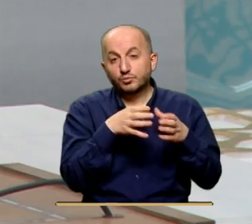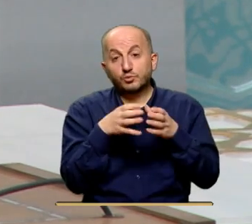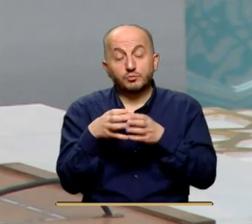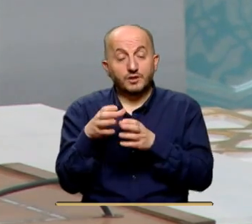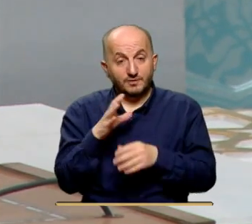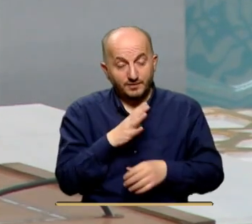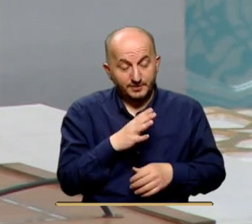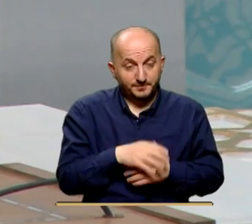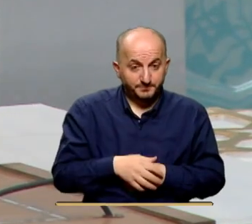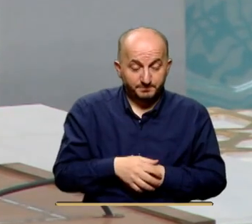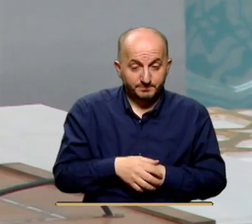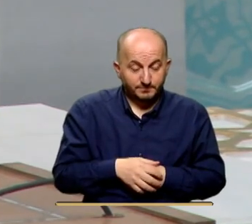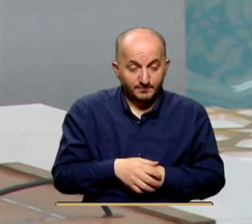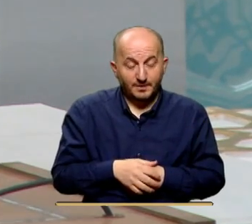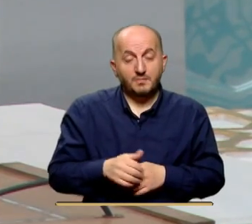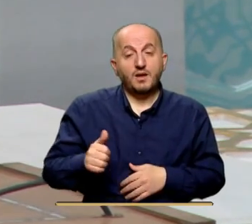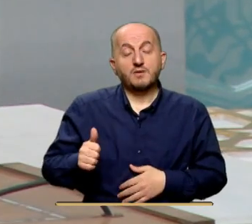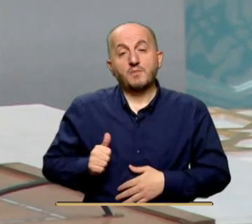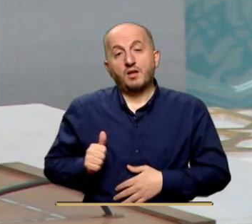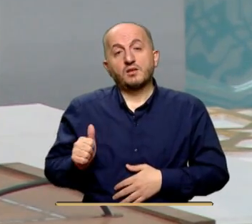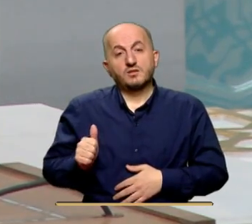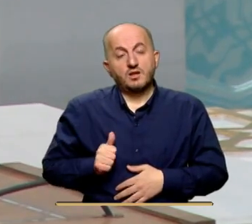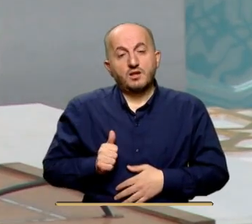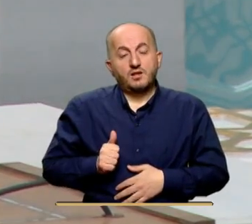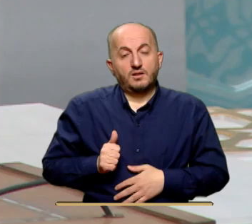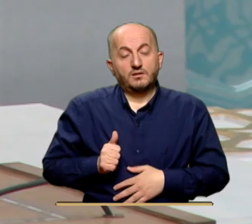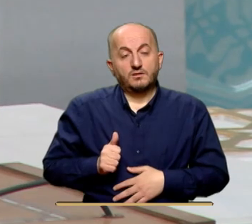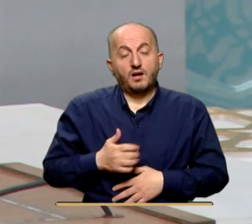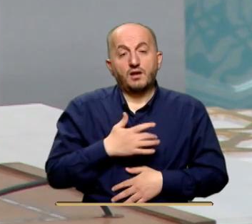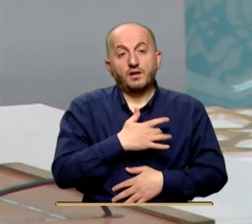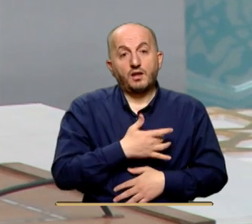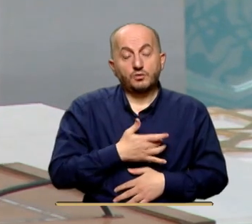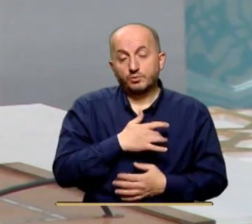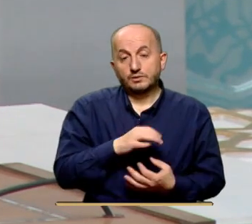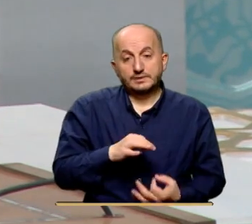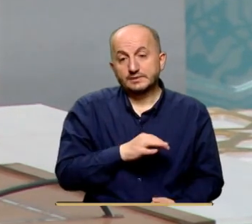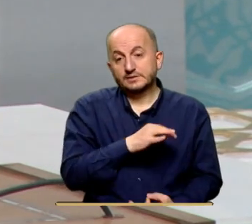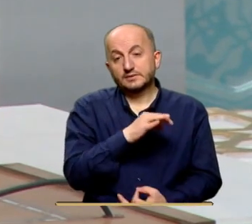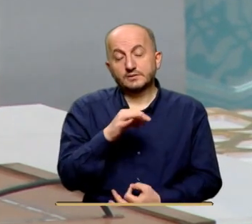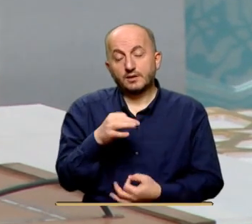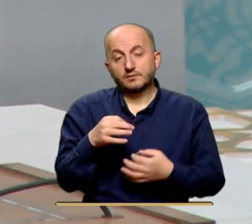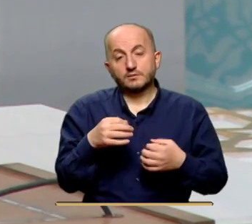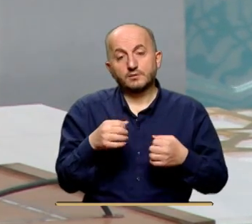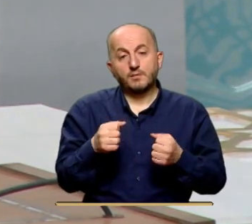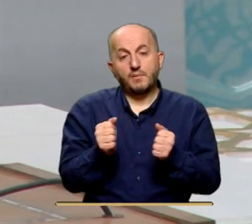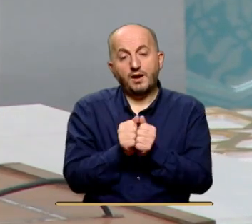vereceğim. Mehmetçik'le, yani Anadolu'nun insanıyla kol